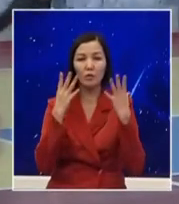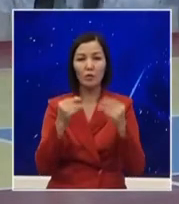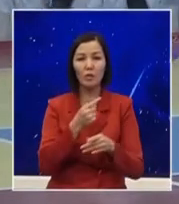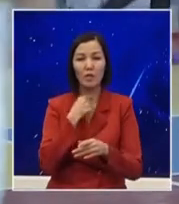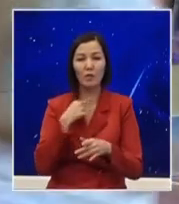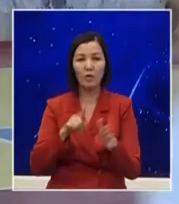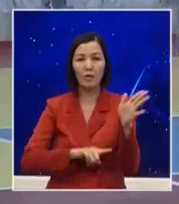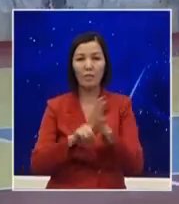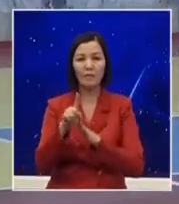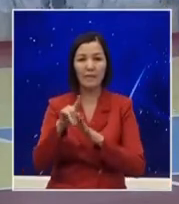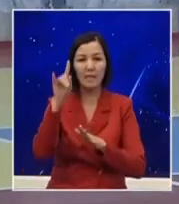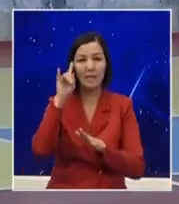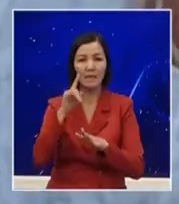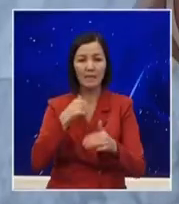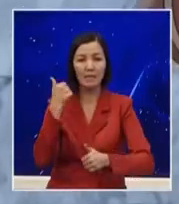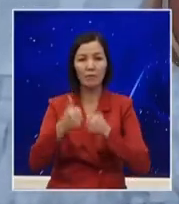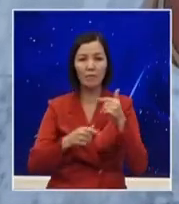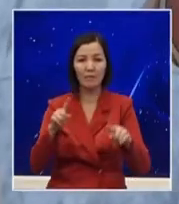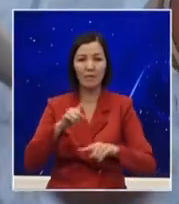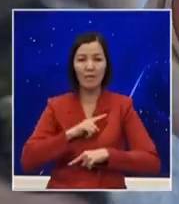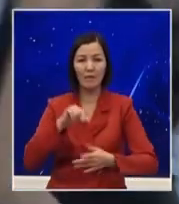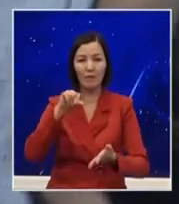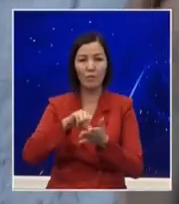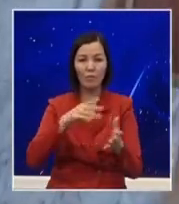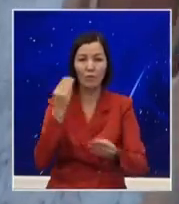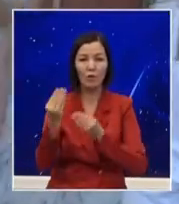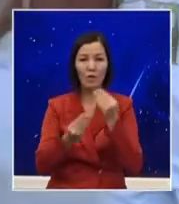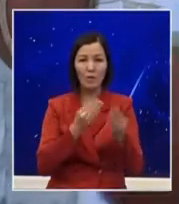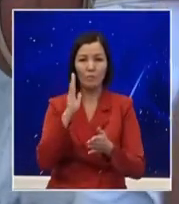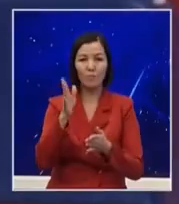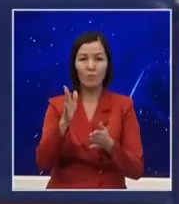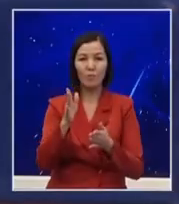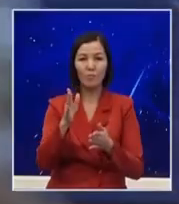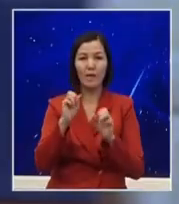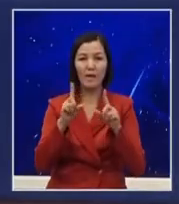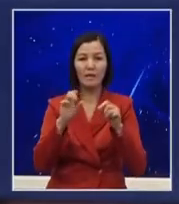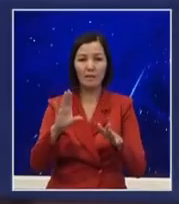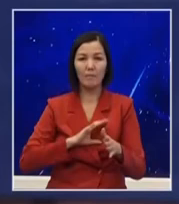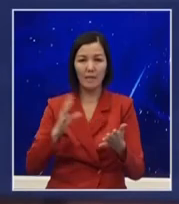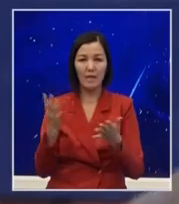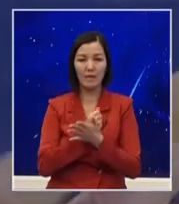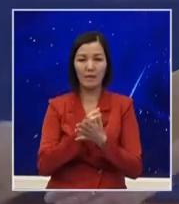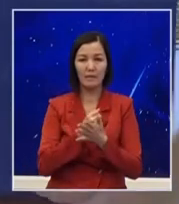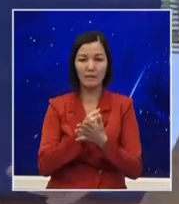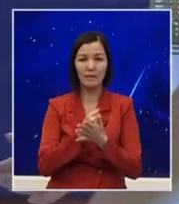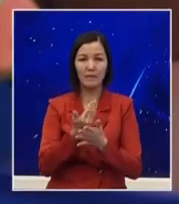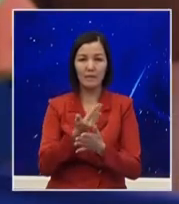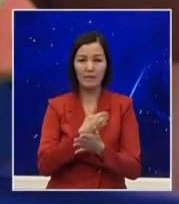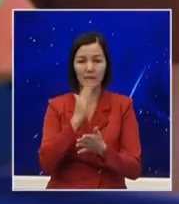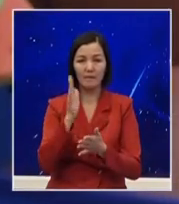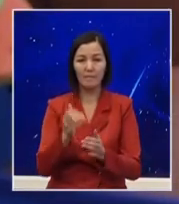екісі күні Талдықорғанда болатын ел чемпионатының финалында тамаша ойын деңгейін көрсетіп, алтын медальдан алқа тағу.